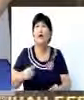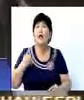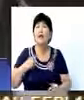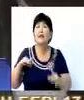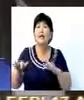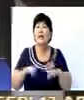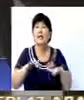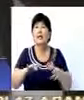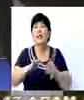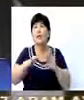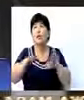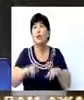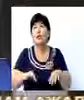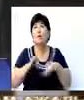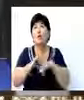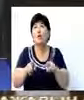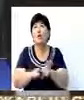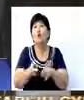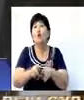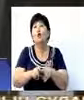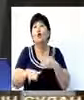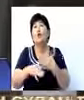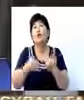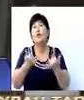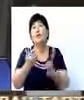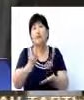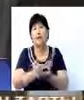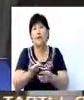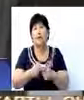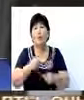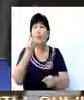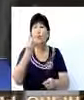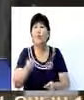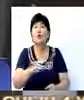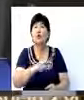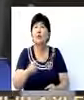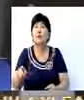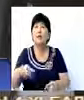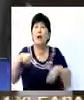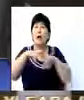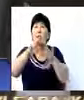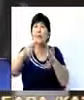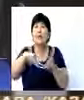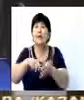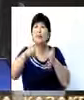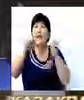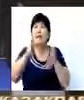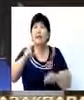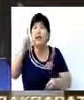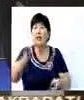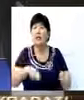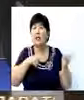қағаздарын электронды форматта жүргізуде өте үлкен көмегін тигізеді. Осы үш күннен бері Астана қаласынан арнайы адам келіп